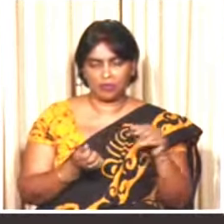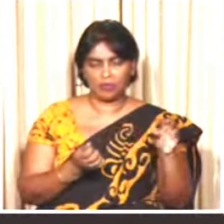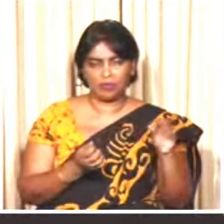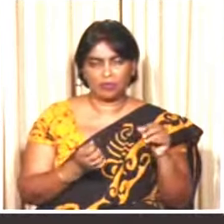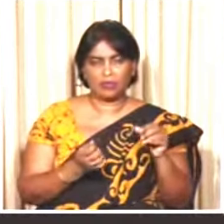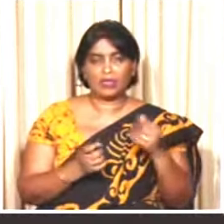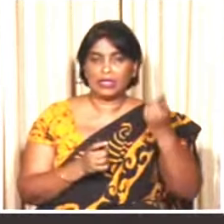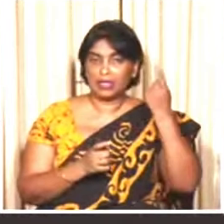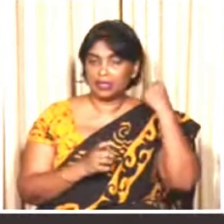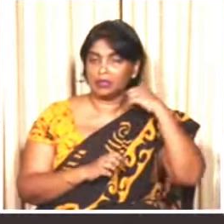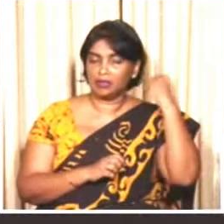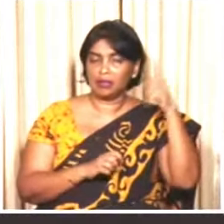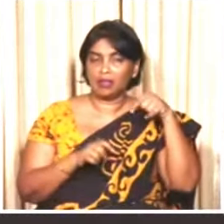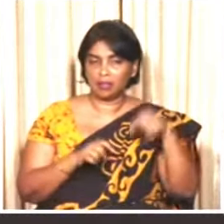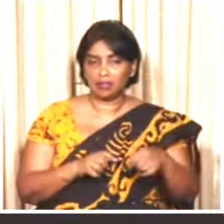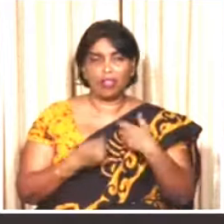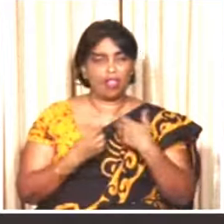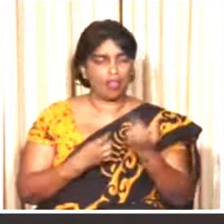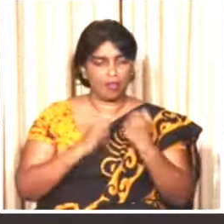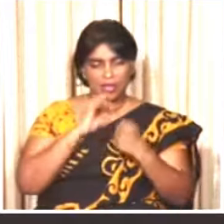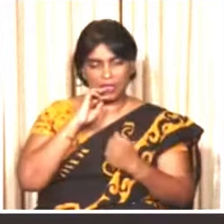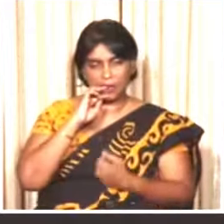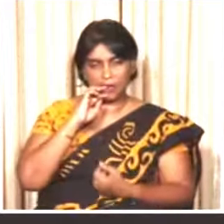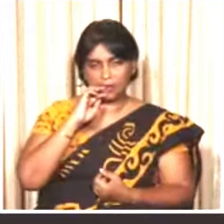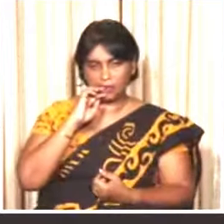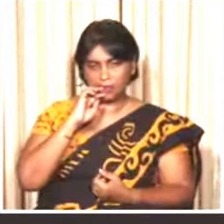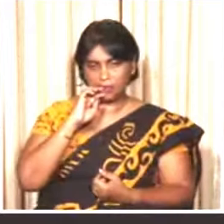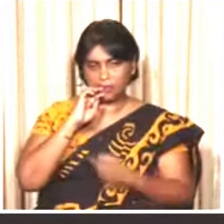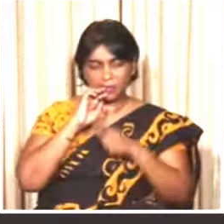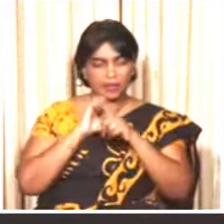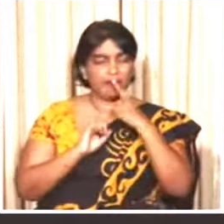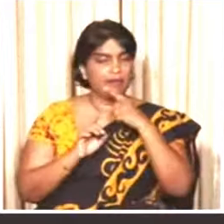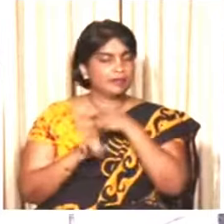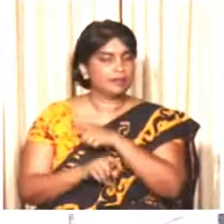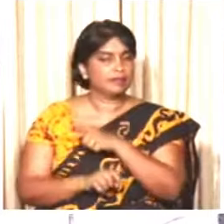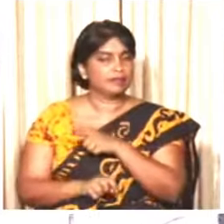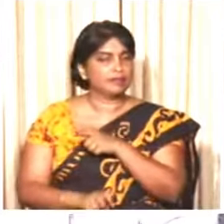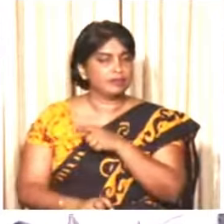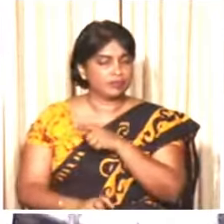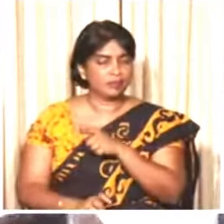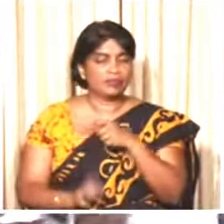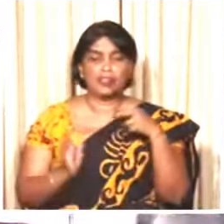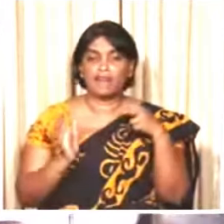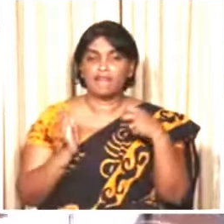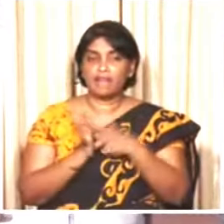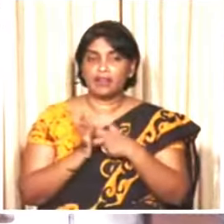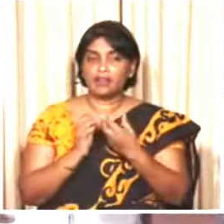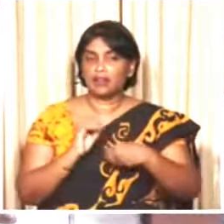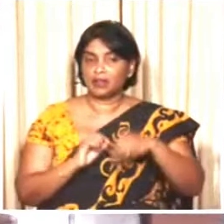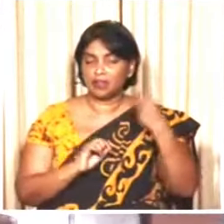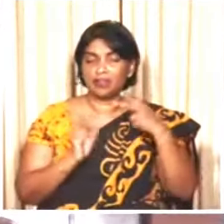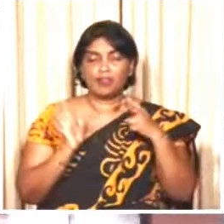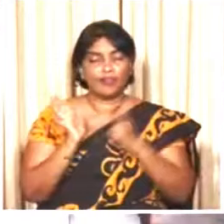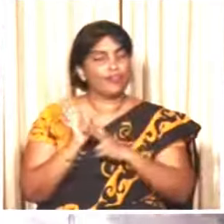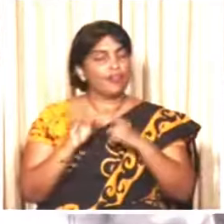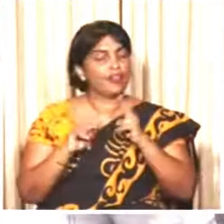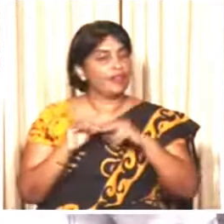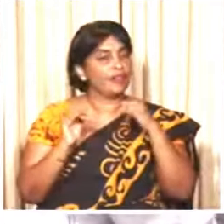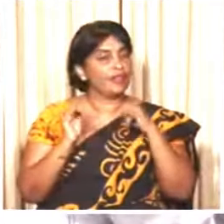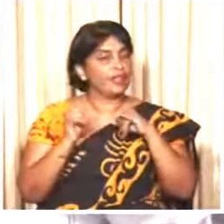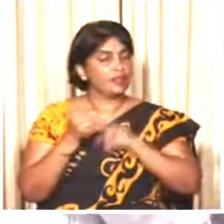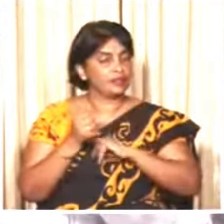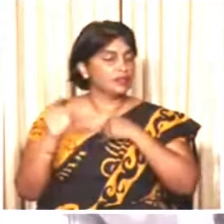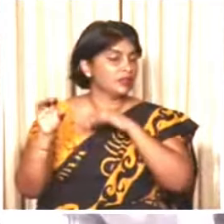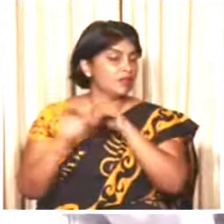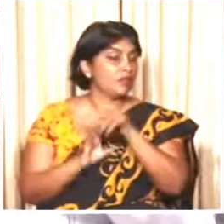මෙතුමා ගියසරේ කරපු කතාව දැන් මට හම්බුණා. මෙන්න පොඩ්ඩක් අහගෙන ඉන්න. මෙතුමා මේ වීසා වැඩ කිරීමට VFS එක රිංගු අපු හැටි ආගෙන් දෙකක්